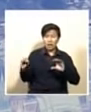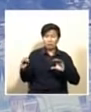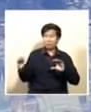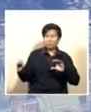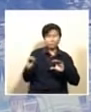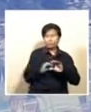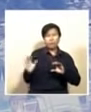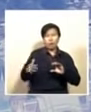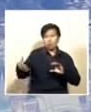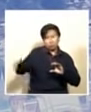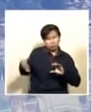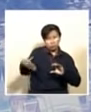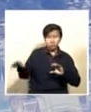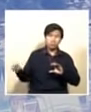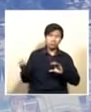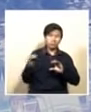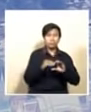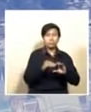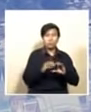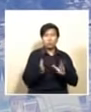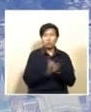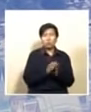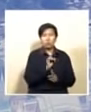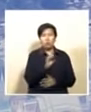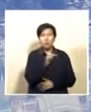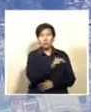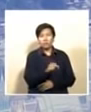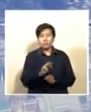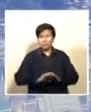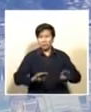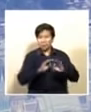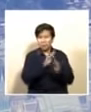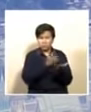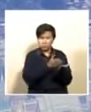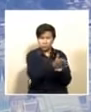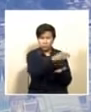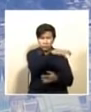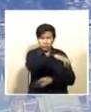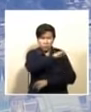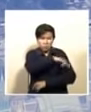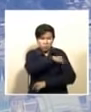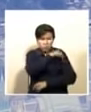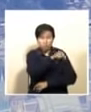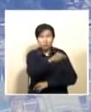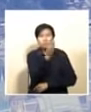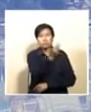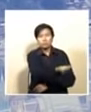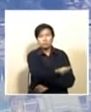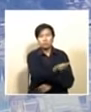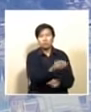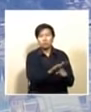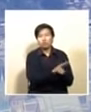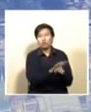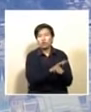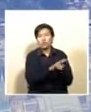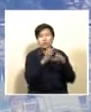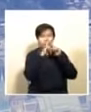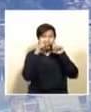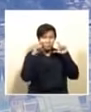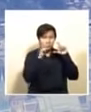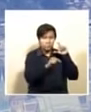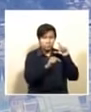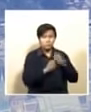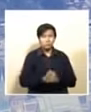ดการกำลังการผลิตทั้งหมดเราก็ขอความร่วมมือจากโรงงานว่าให้เพิ่มกำลังการผลิต